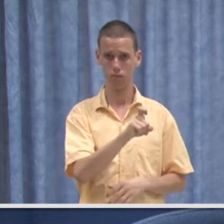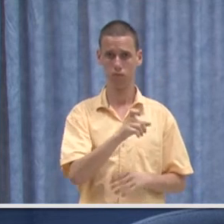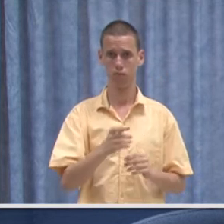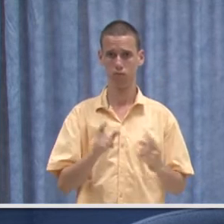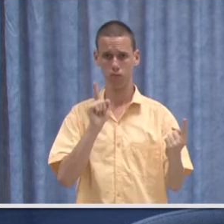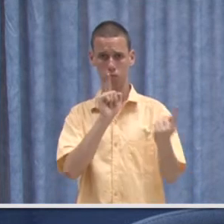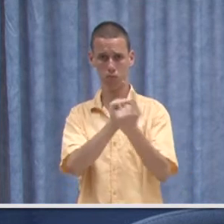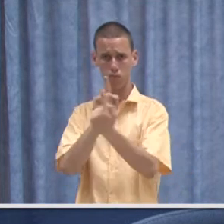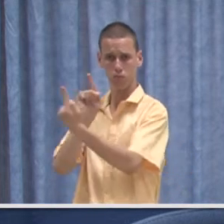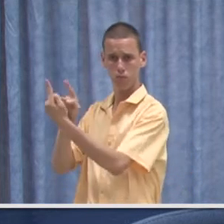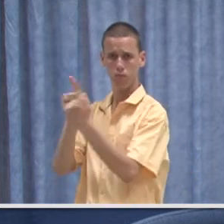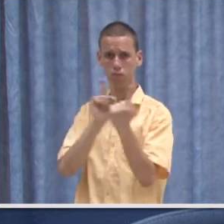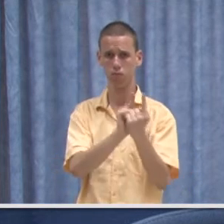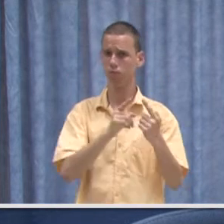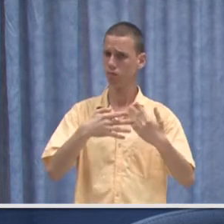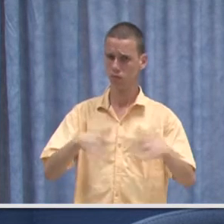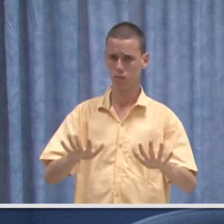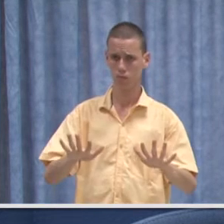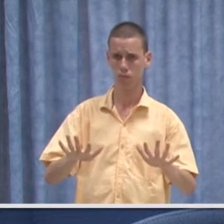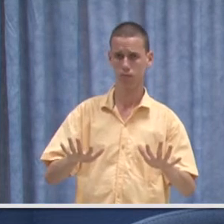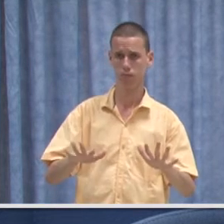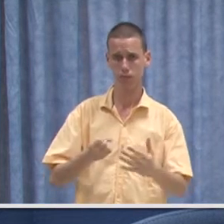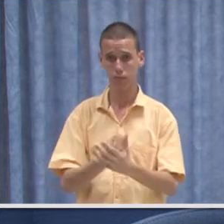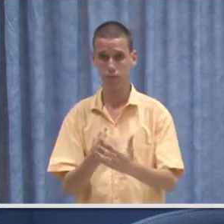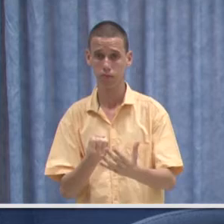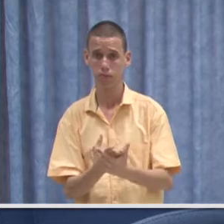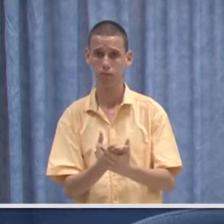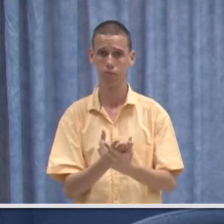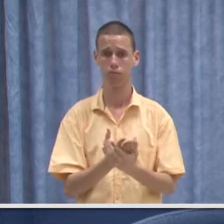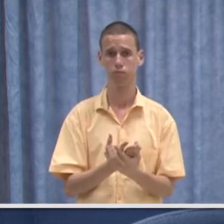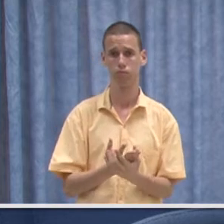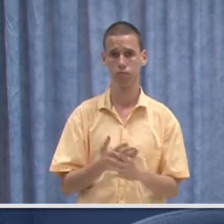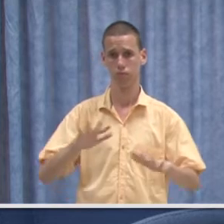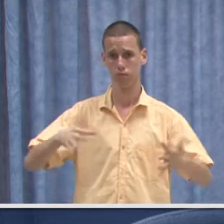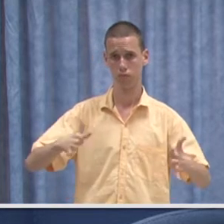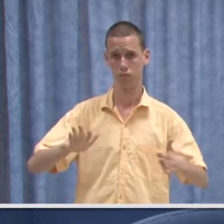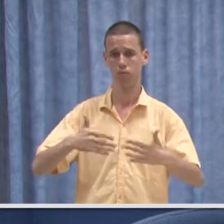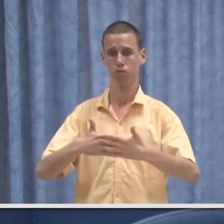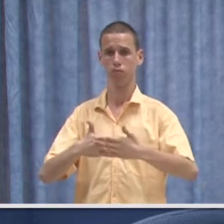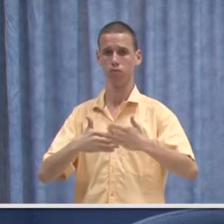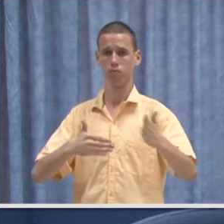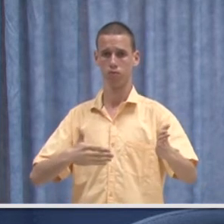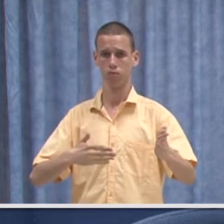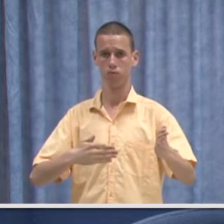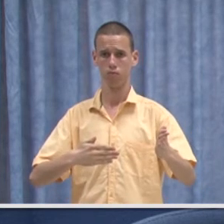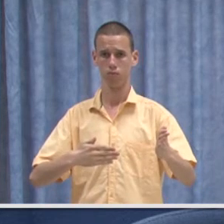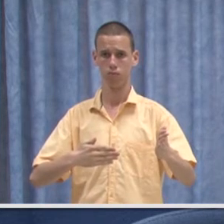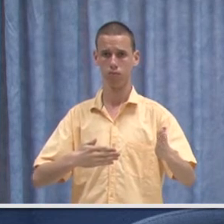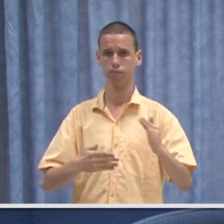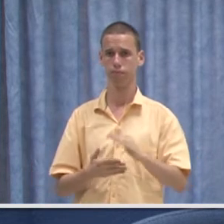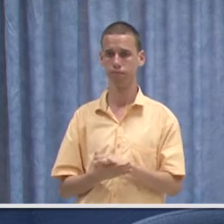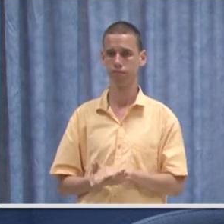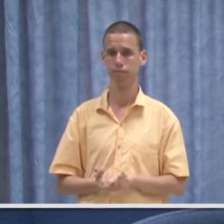bonne directive claire, le qui m'a eu, je situation. Si tout, nous connaissons pas un bon casino, il est